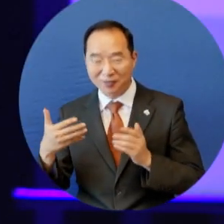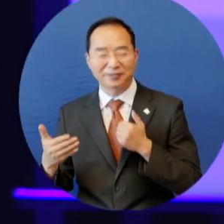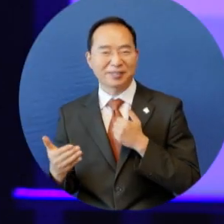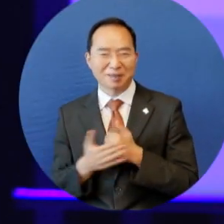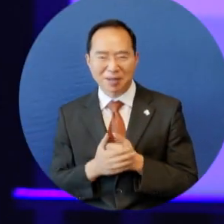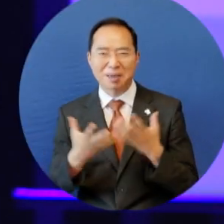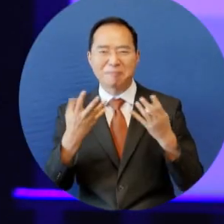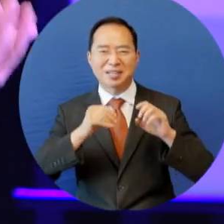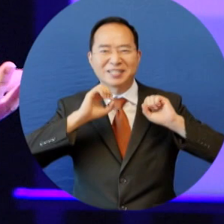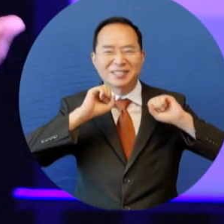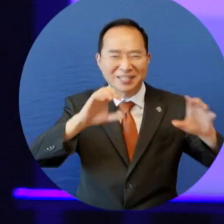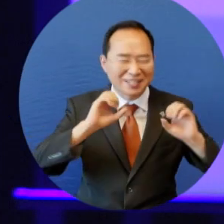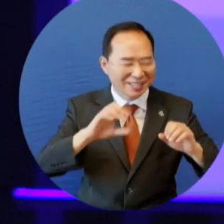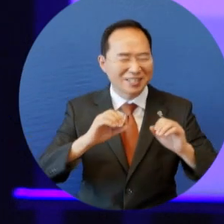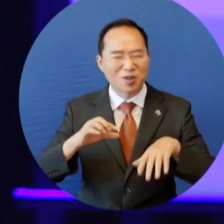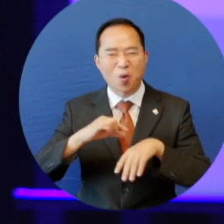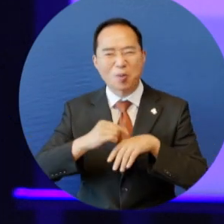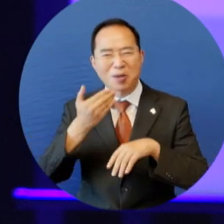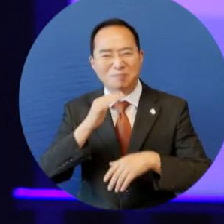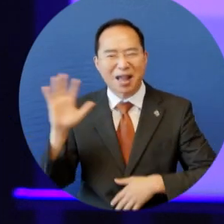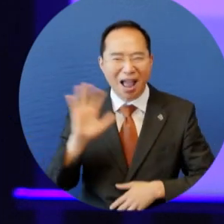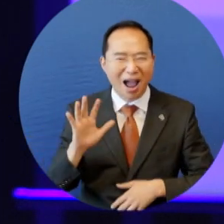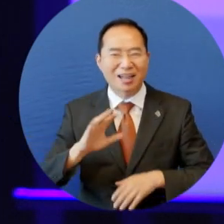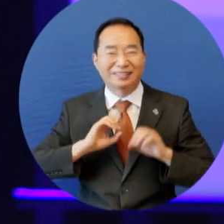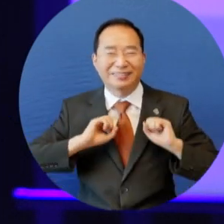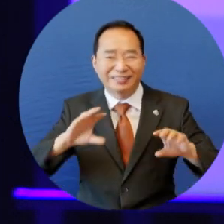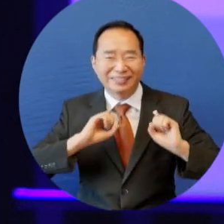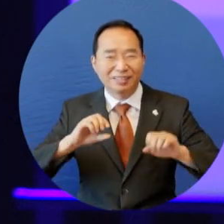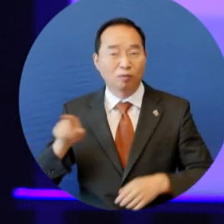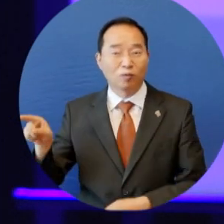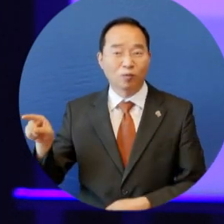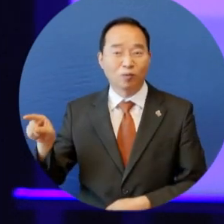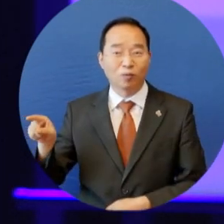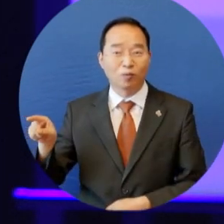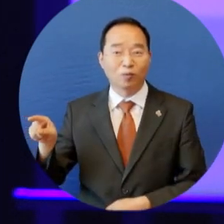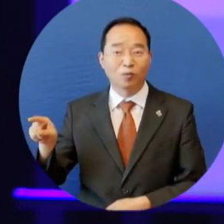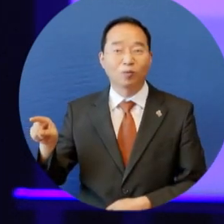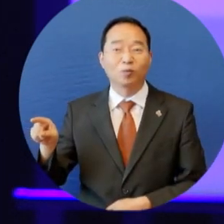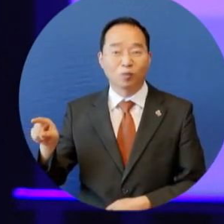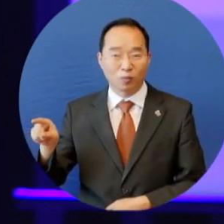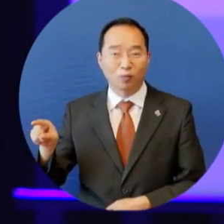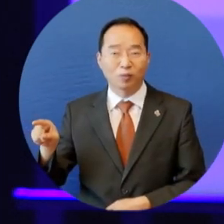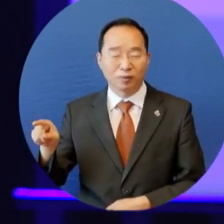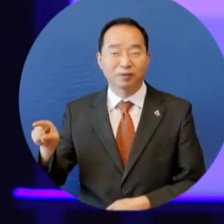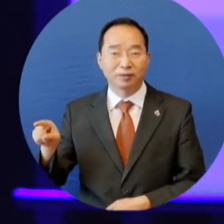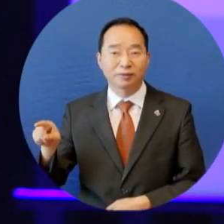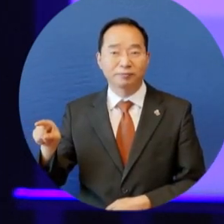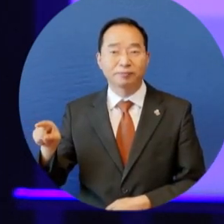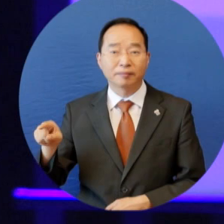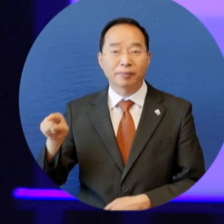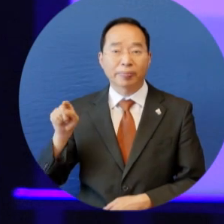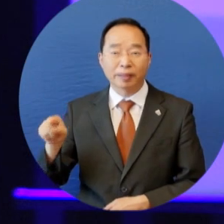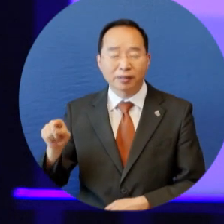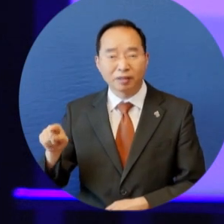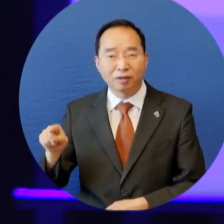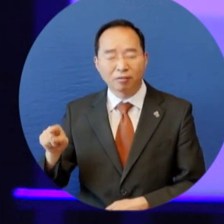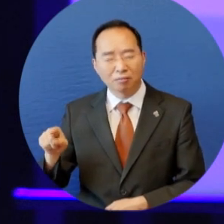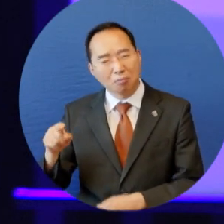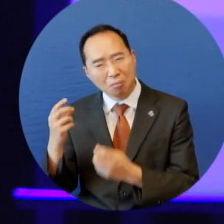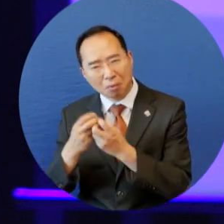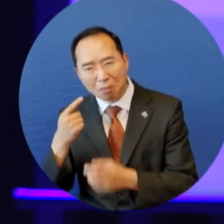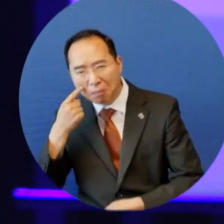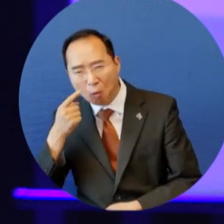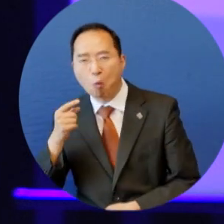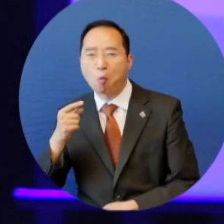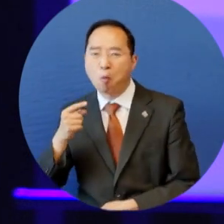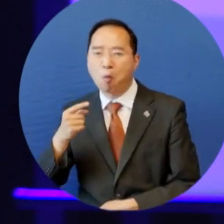유명세를 오히려 더 많은 분들에게 공익적인 가치로 돌려주고 있습니다. 이런 어떤 가치지향적인